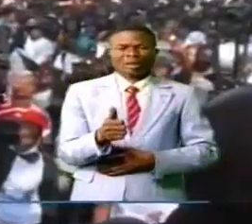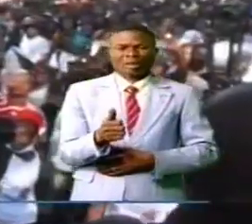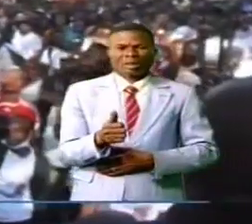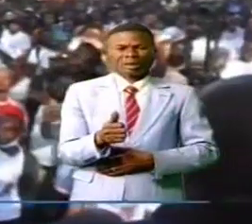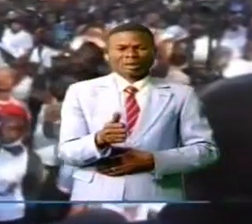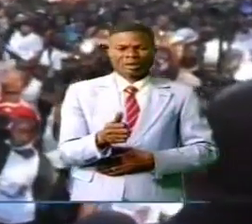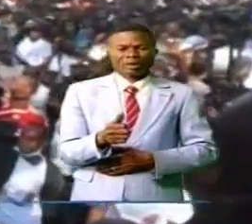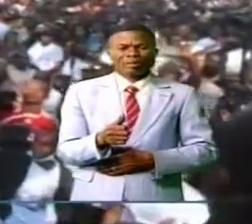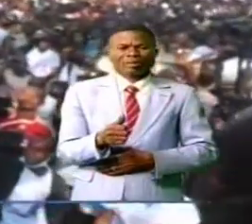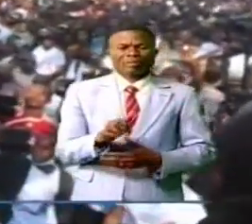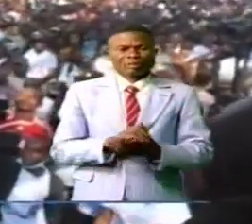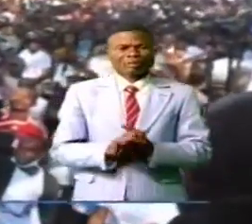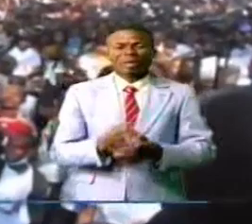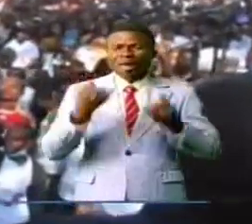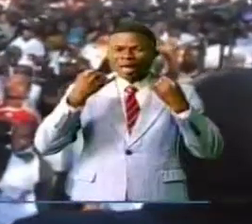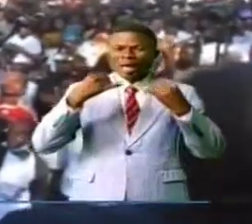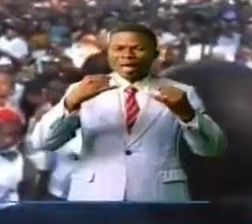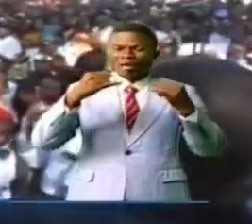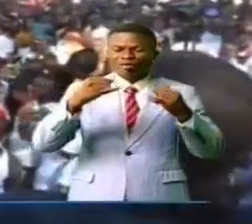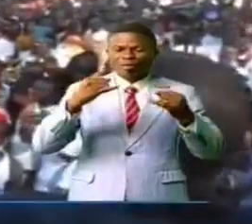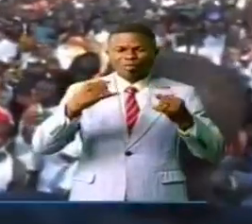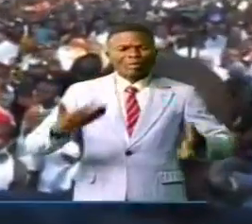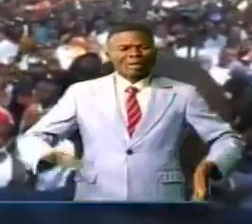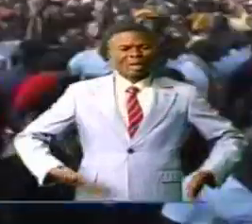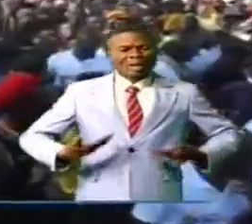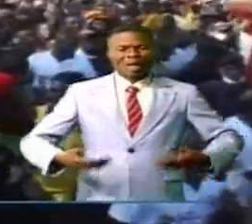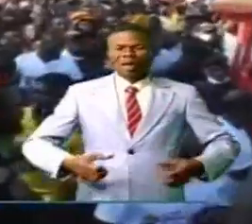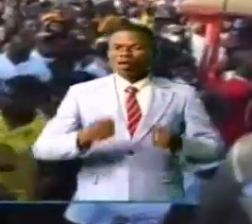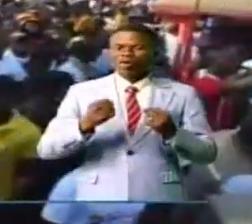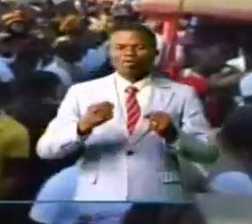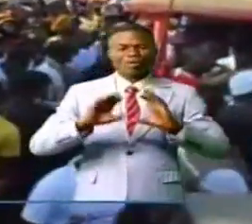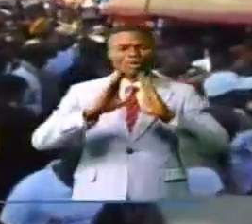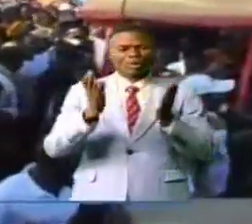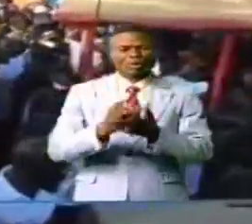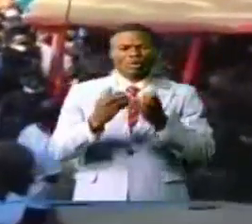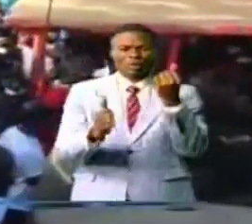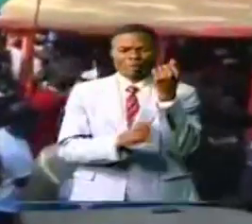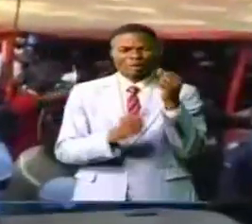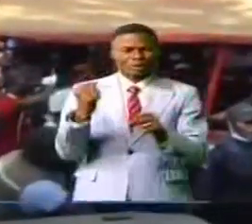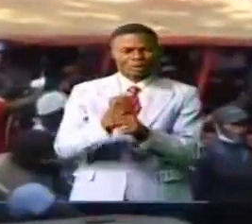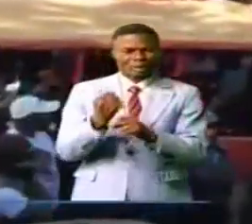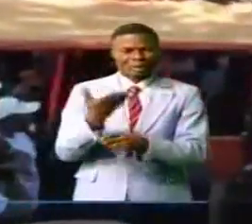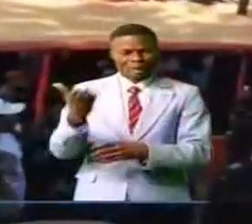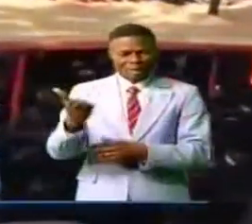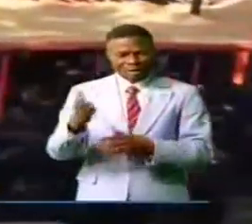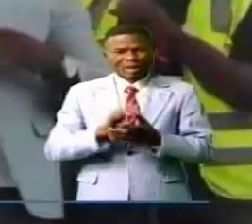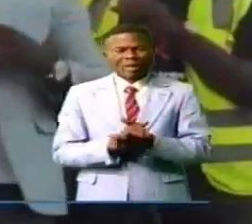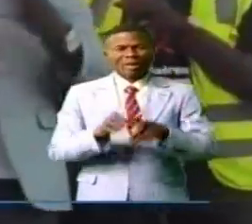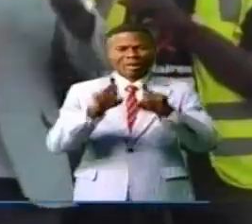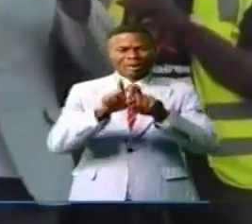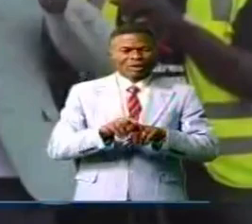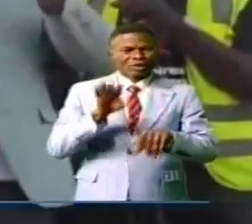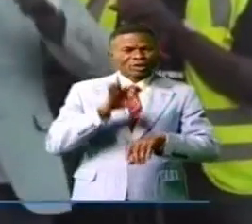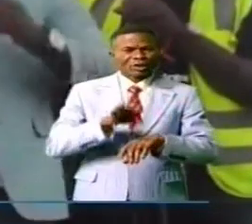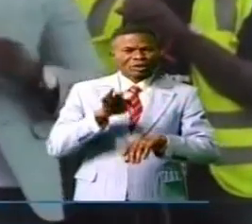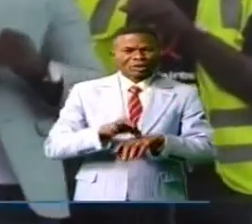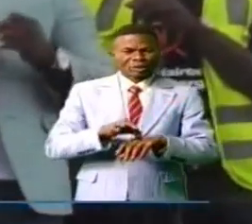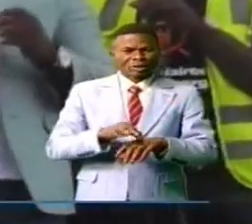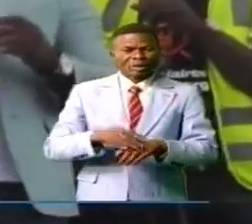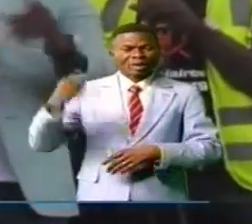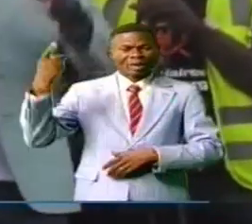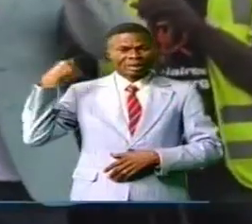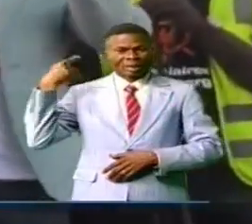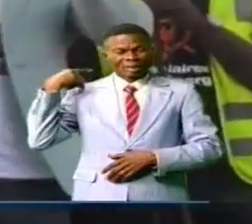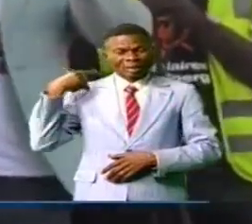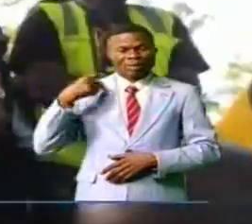La nouvelle faisant état des cessations de ces deux carrés miniers aux expatriés a été balayée et une occasion pour l'élu légitime